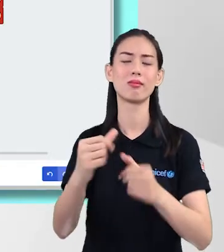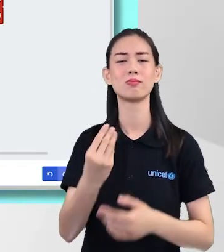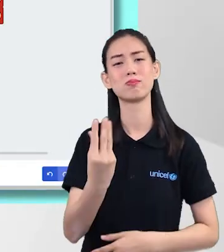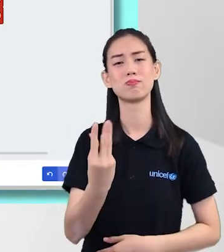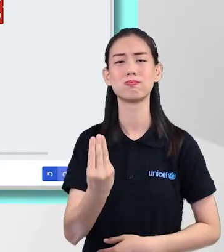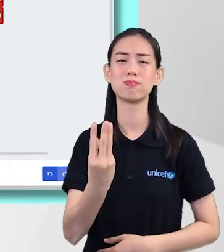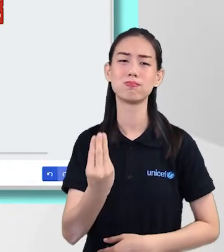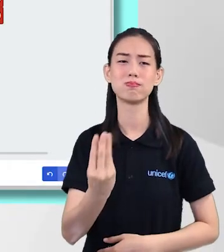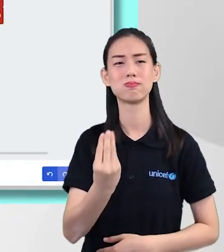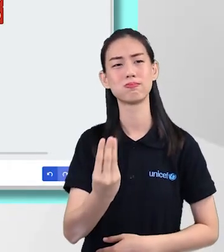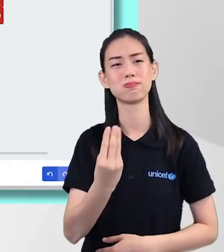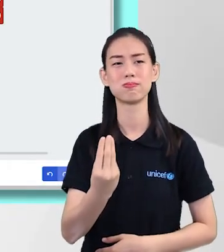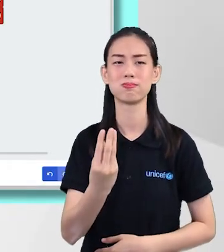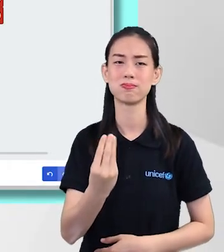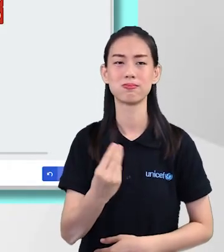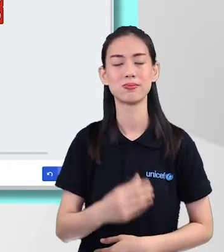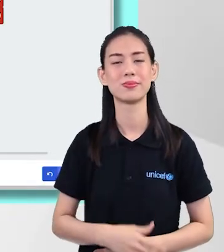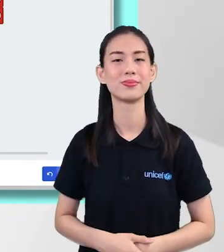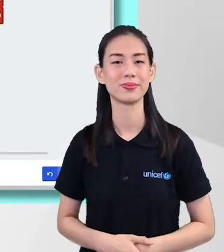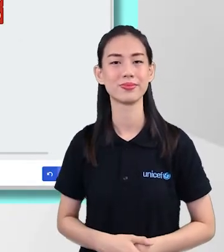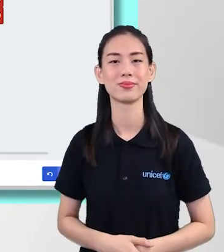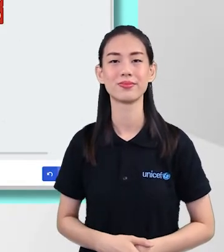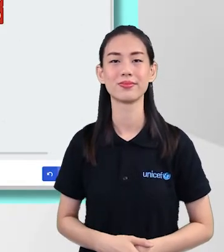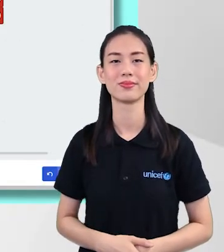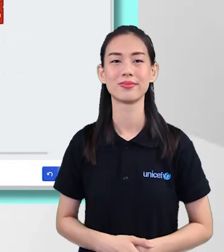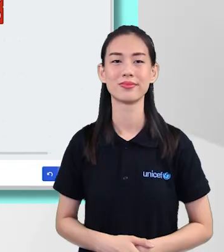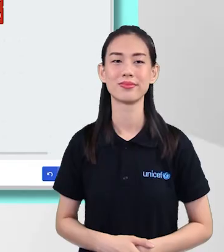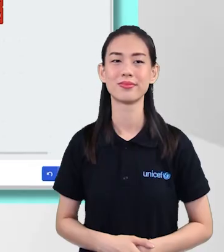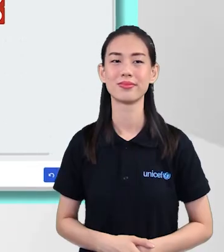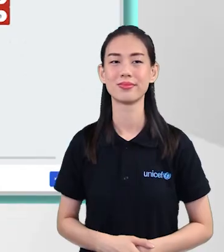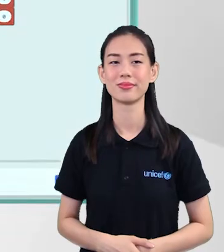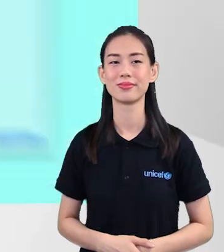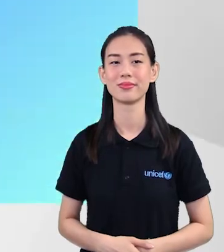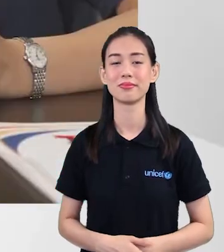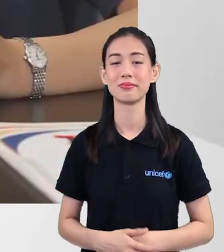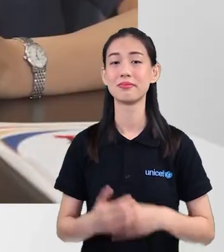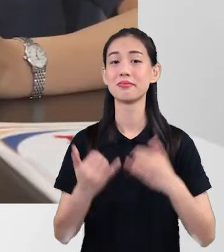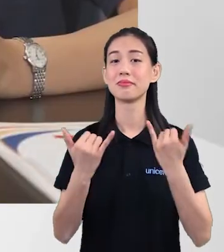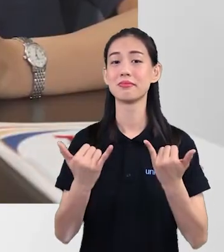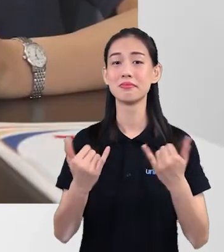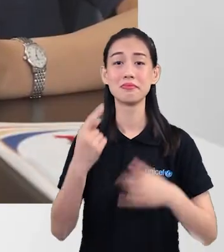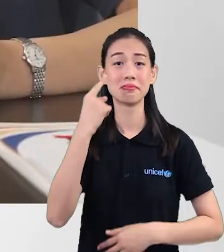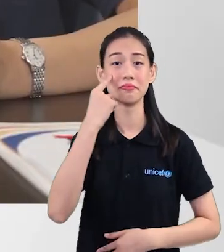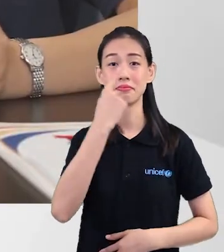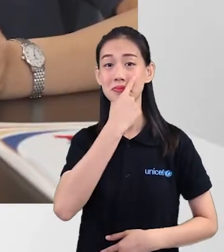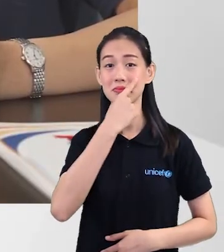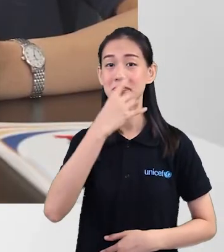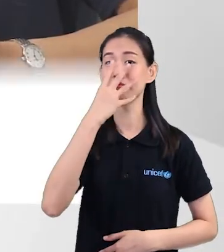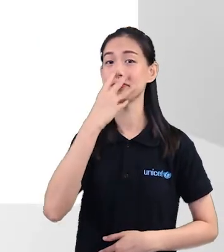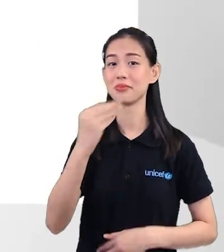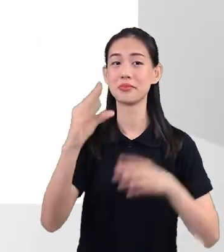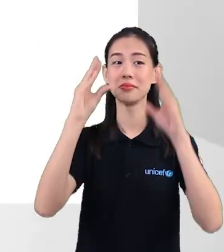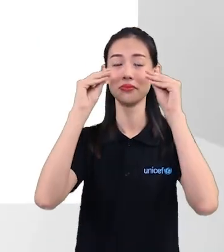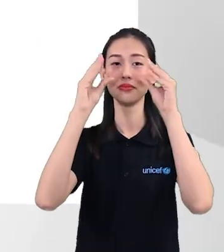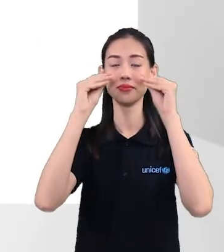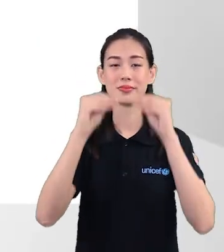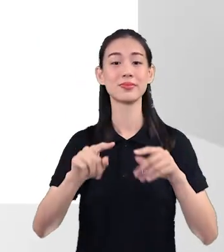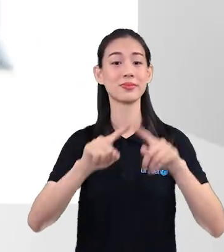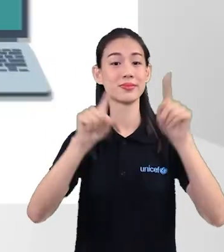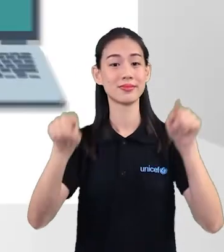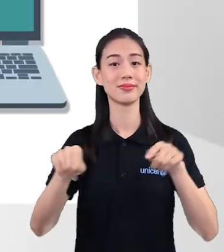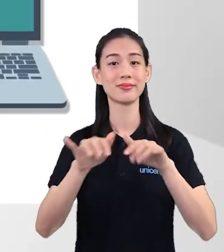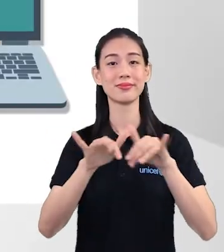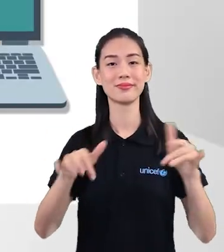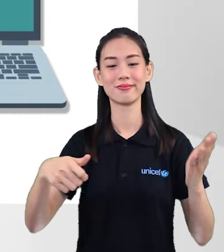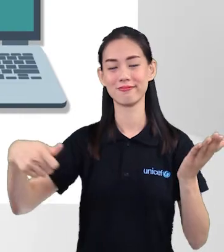forever selama-lamanya dan kita gabungkan dengan blok-blok tadi. Sekarang, mata serigala akan berkelip setiap satu saat. Sambungkan microbit